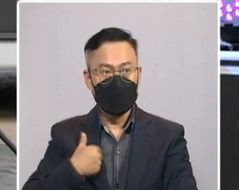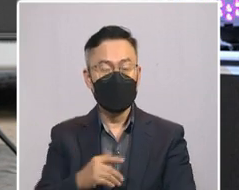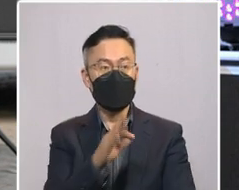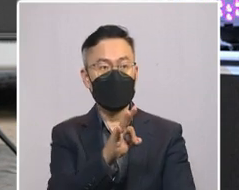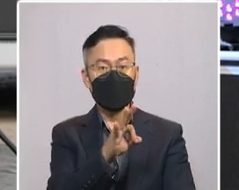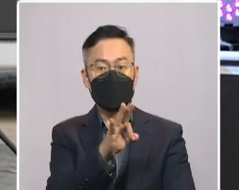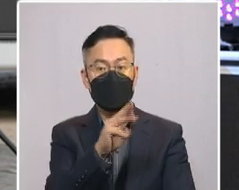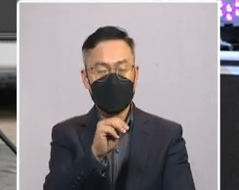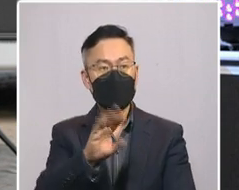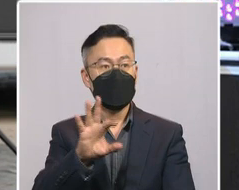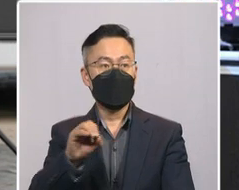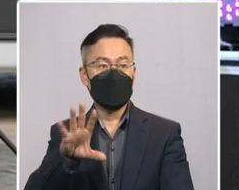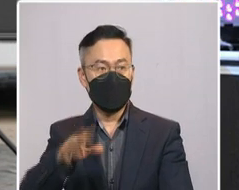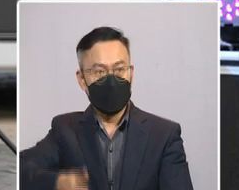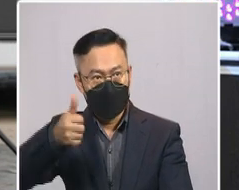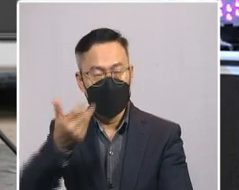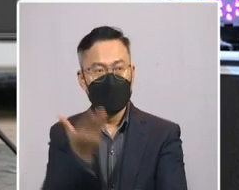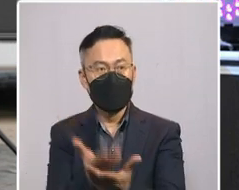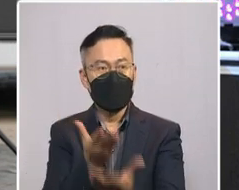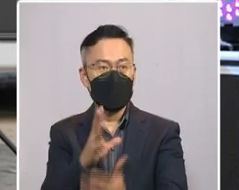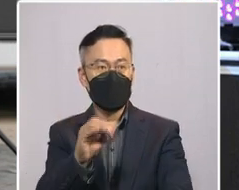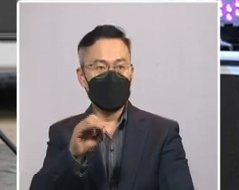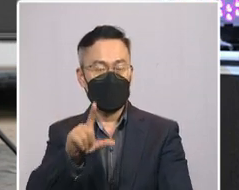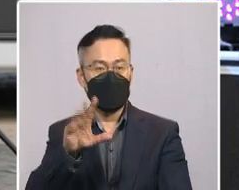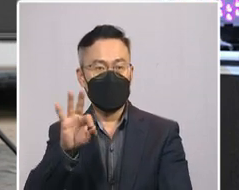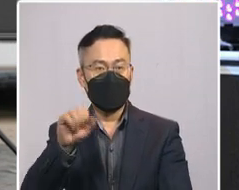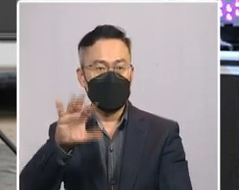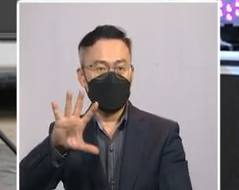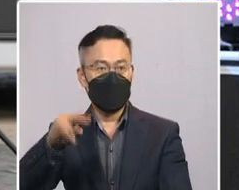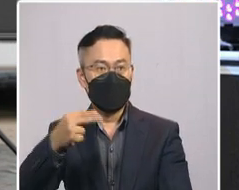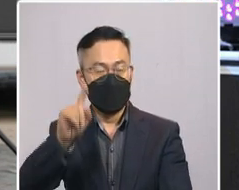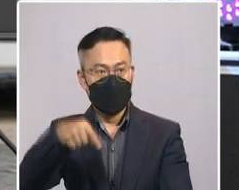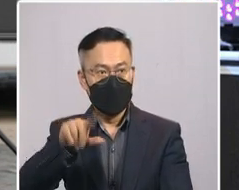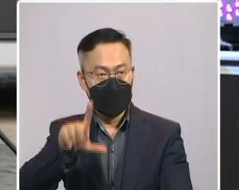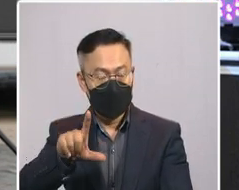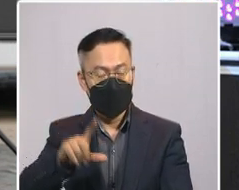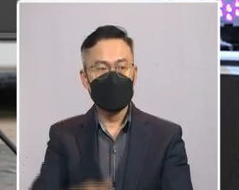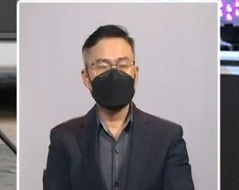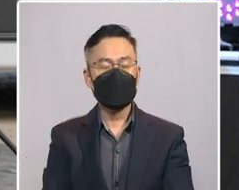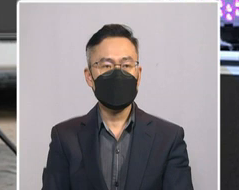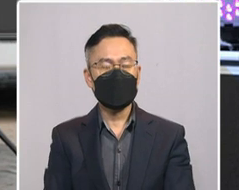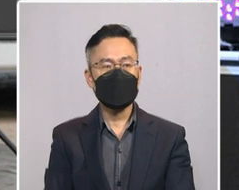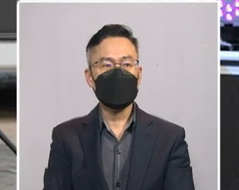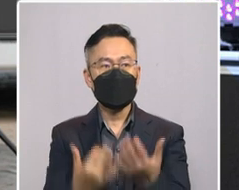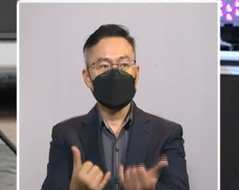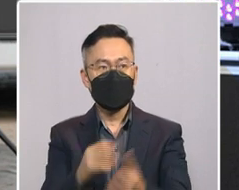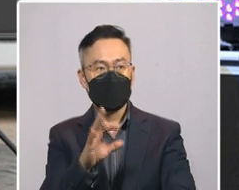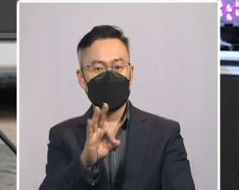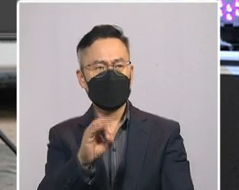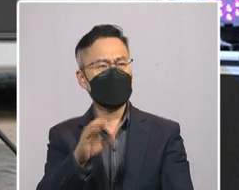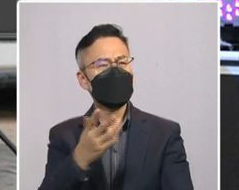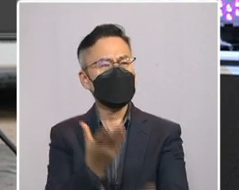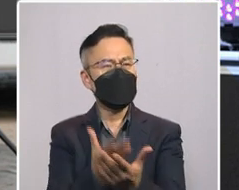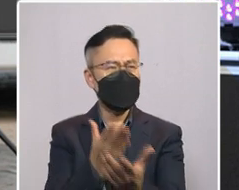FM 95นะคะ50ล้าน 591,000 ล้านบาทค่ะ FM 99 50ล้านเหมือนกันนะคะ